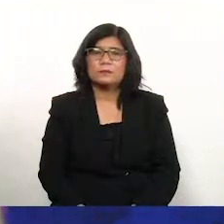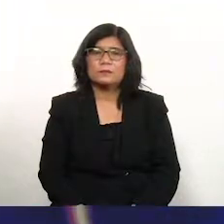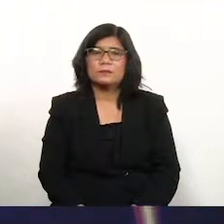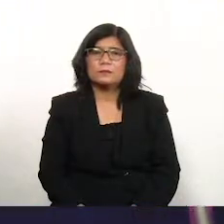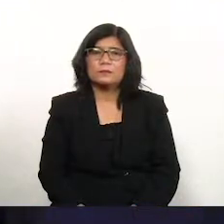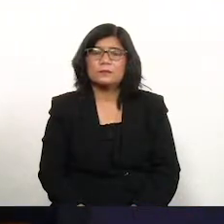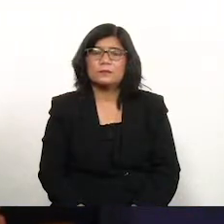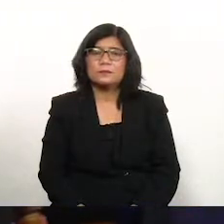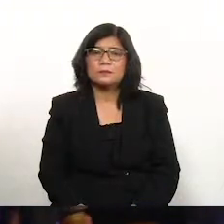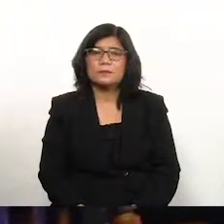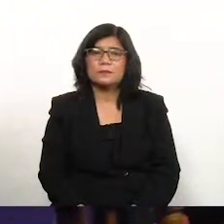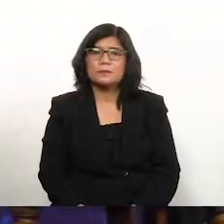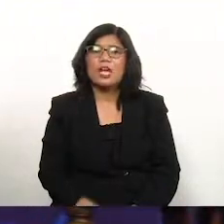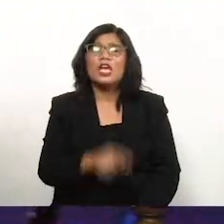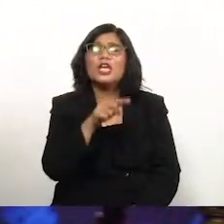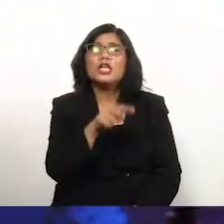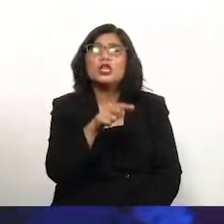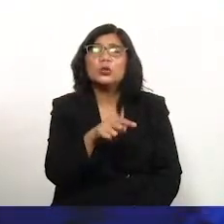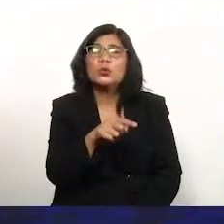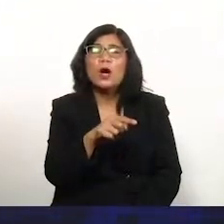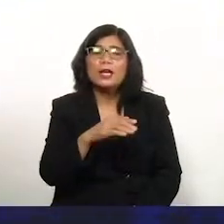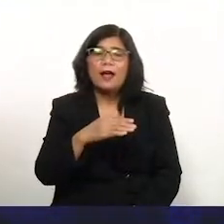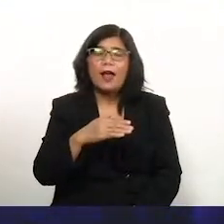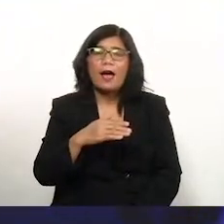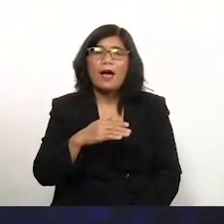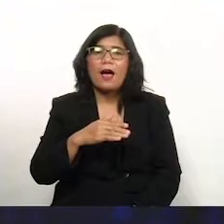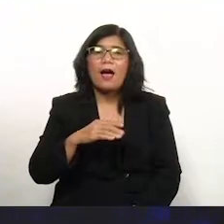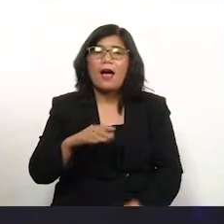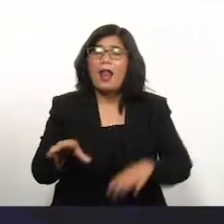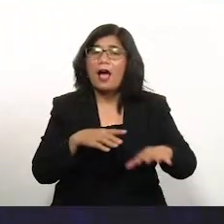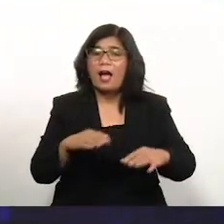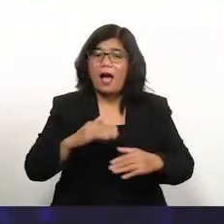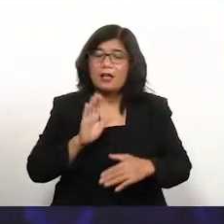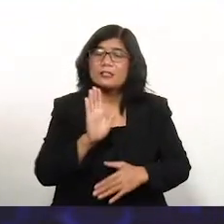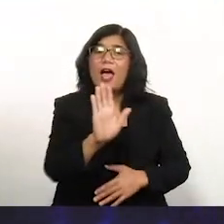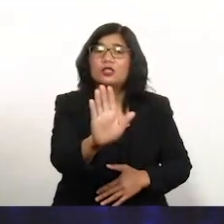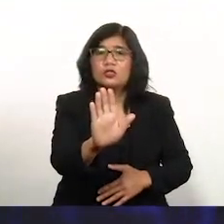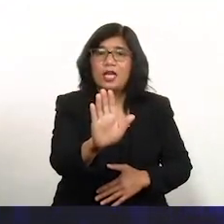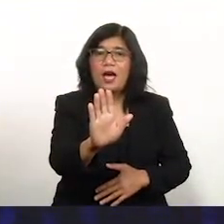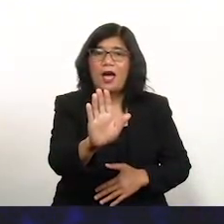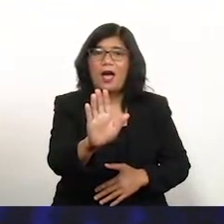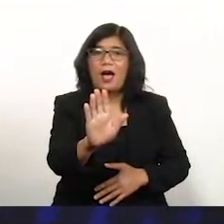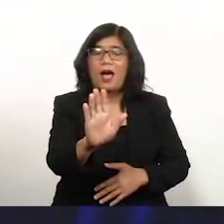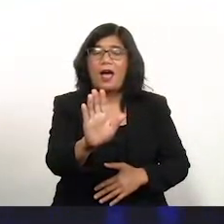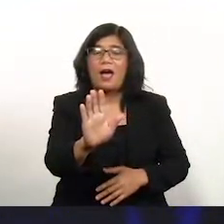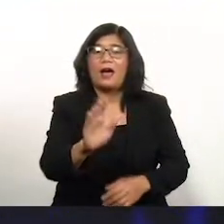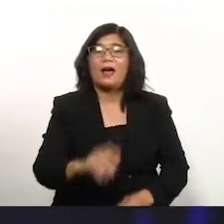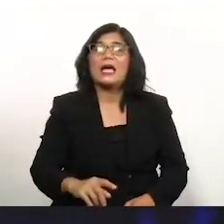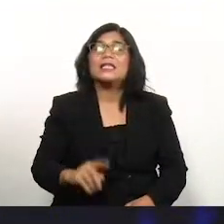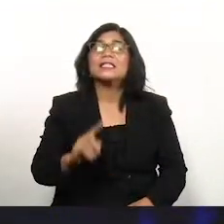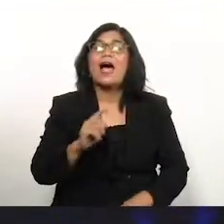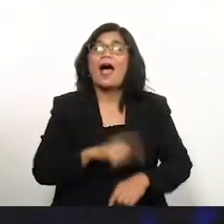hai hai Hai itu ada The Next step Hai after you are brush